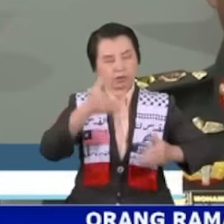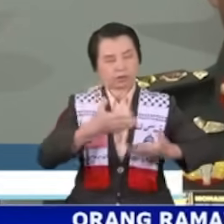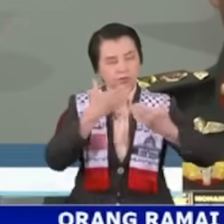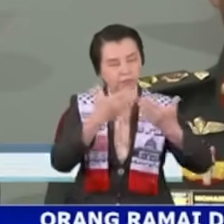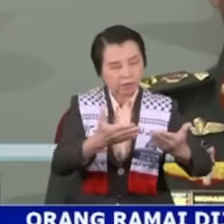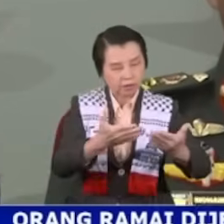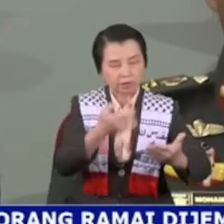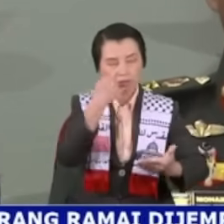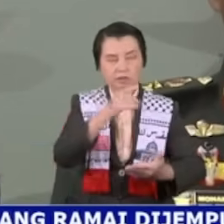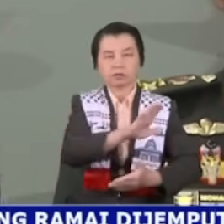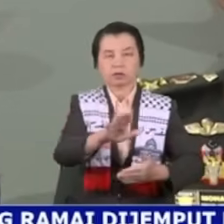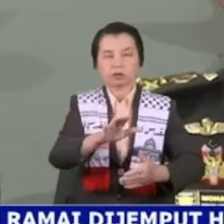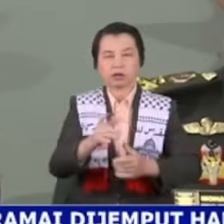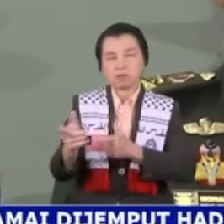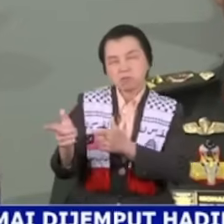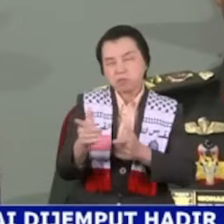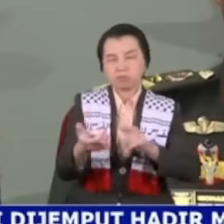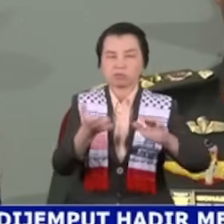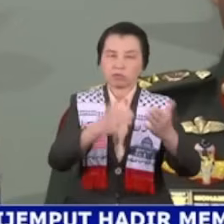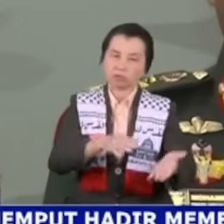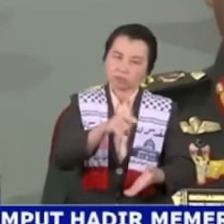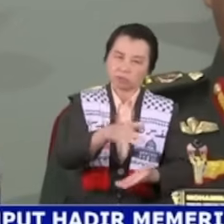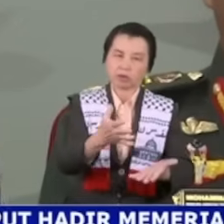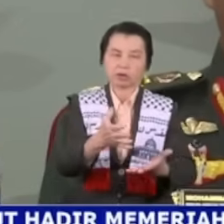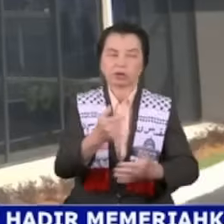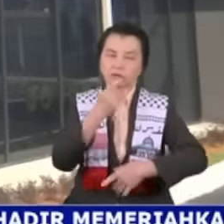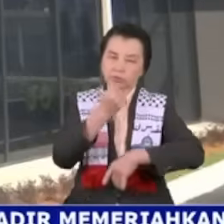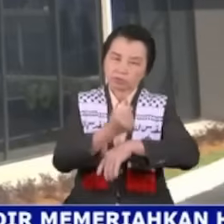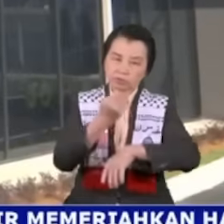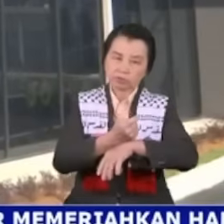kita yang an dan